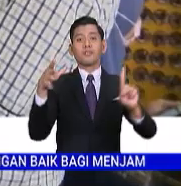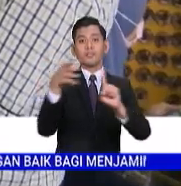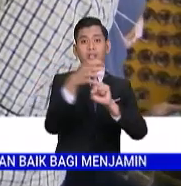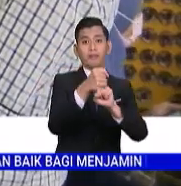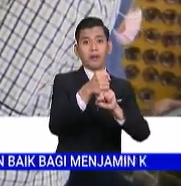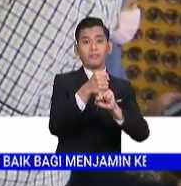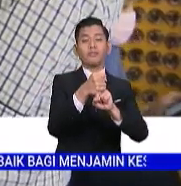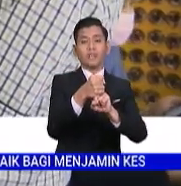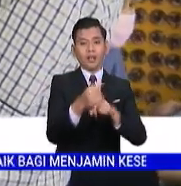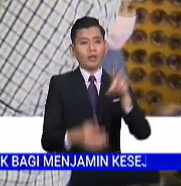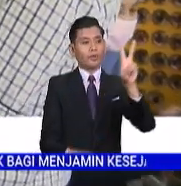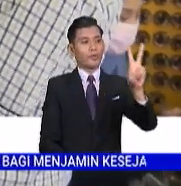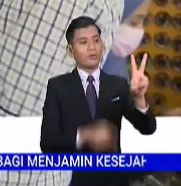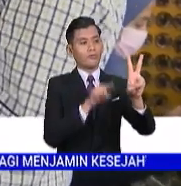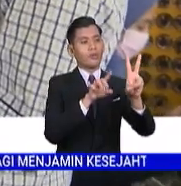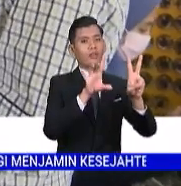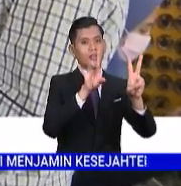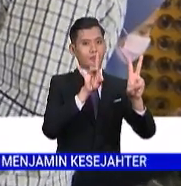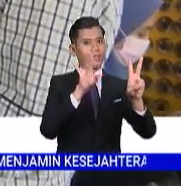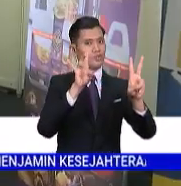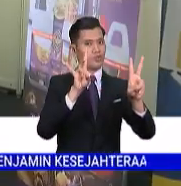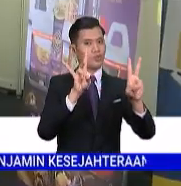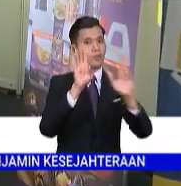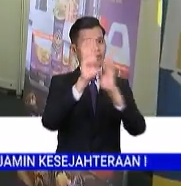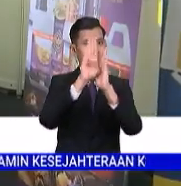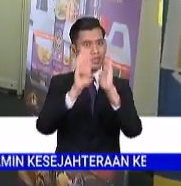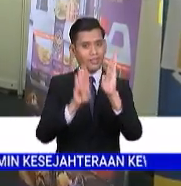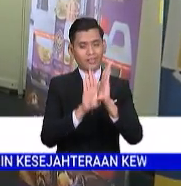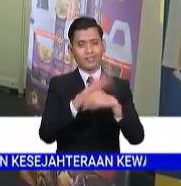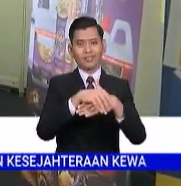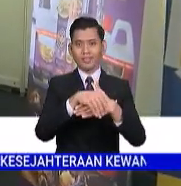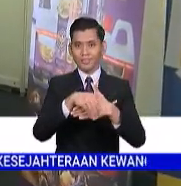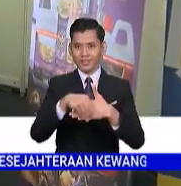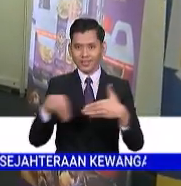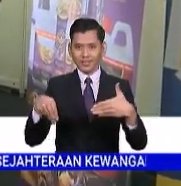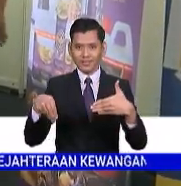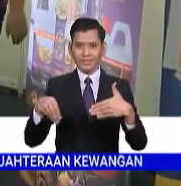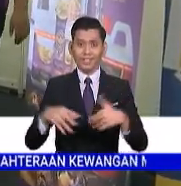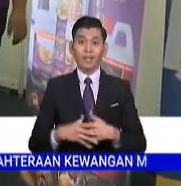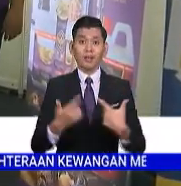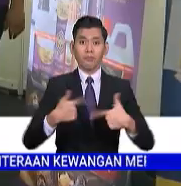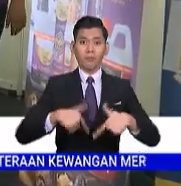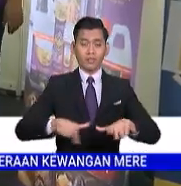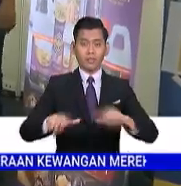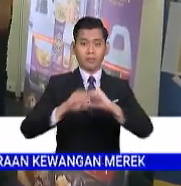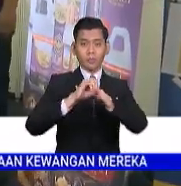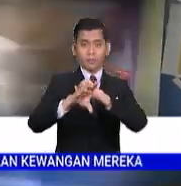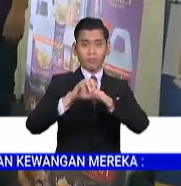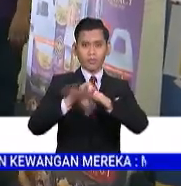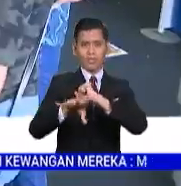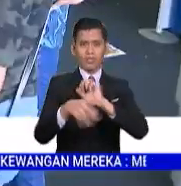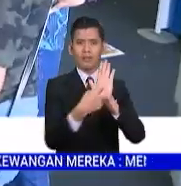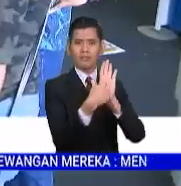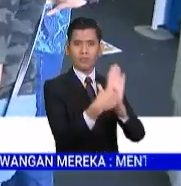jualan sebanyak RM2.87 bilion. Pelaksanaan kempen ini terus